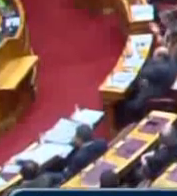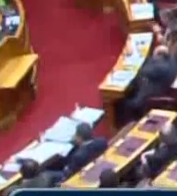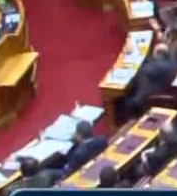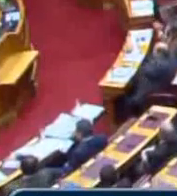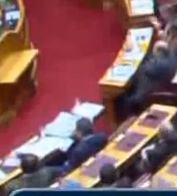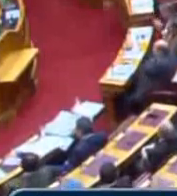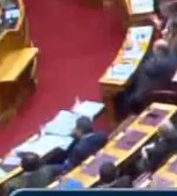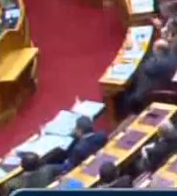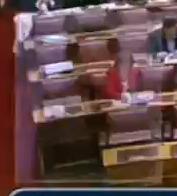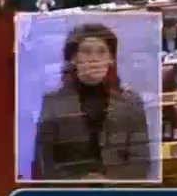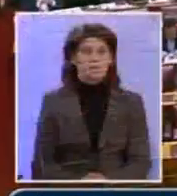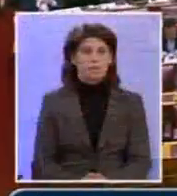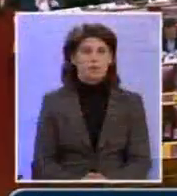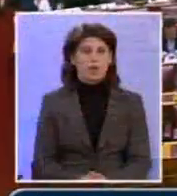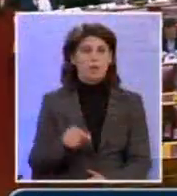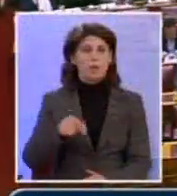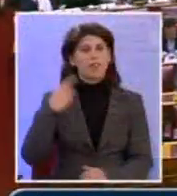Υπ' αυτή την έννοια έχει